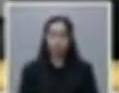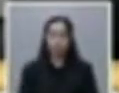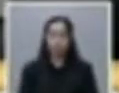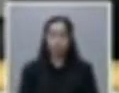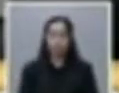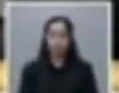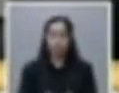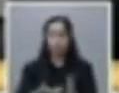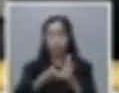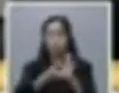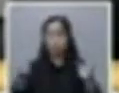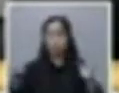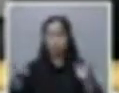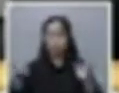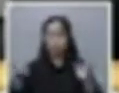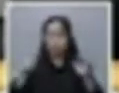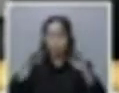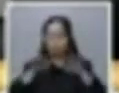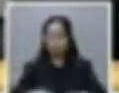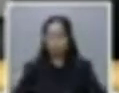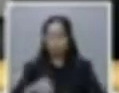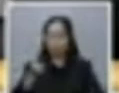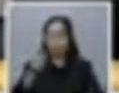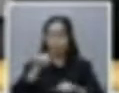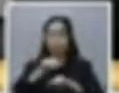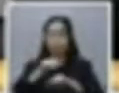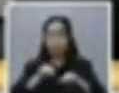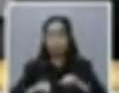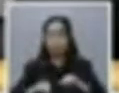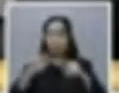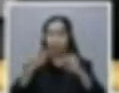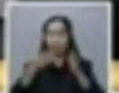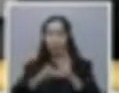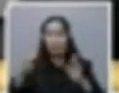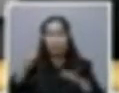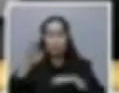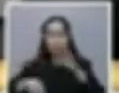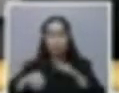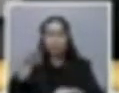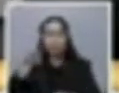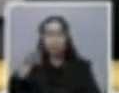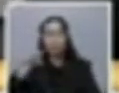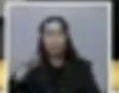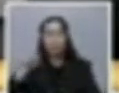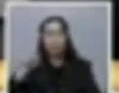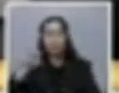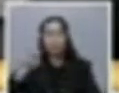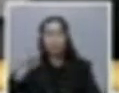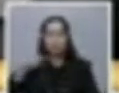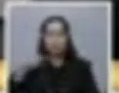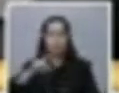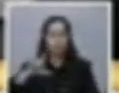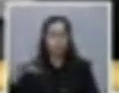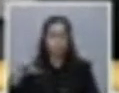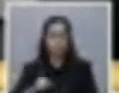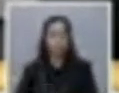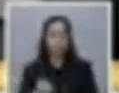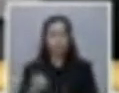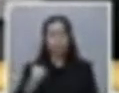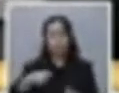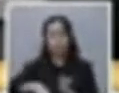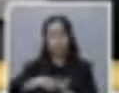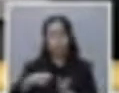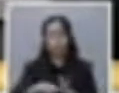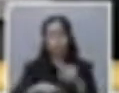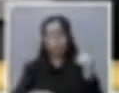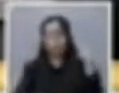อยละ15ถ้าคิดเป็นเม็ดเงินก็คือ480,000ล้านท่านประธานครับผมมีเหตุผลอยู่3ข้อครับ